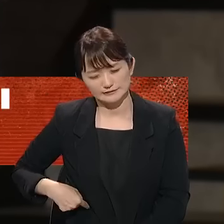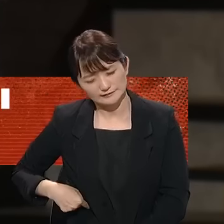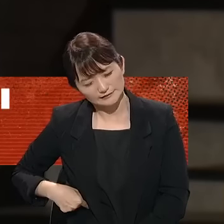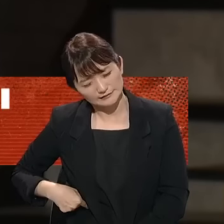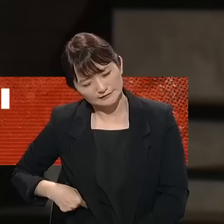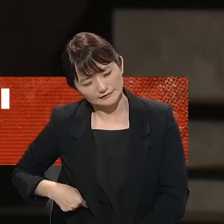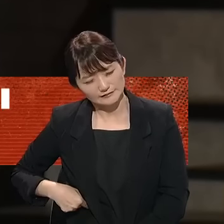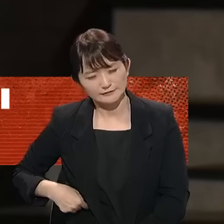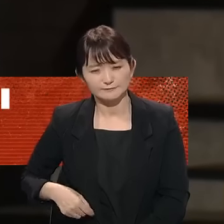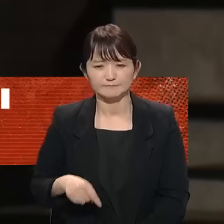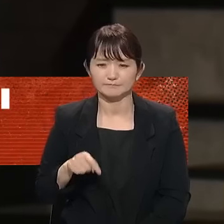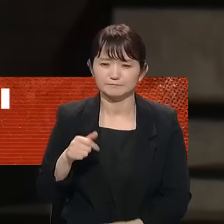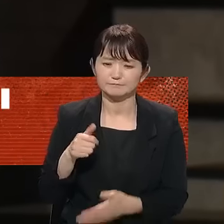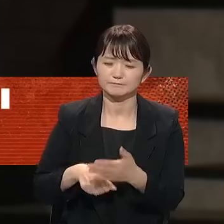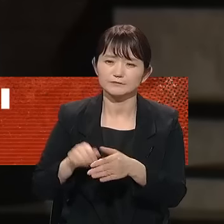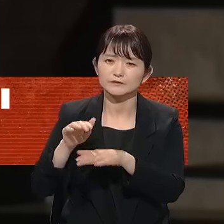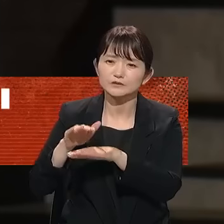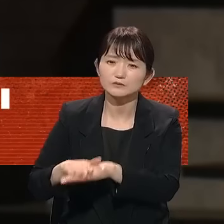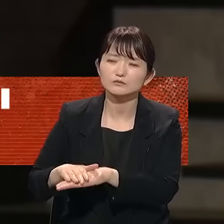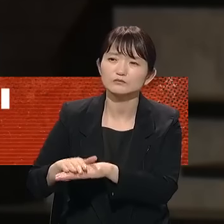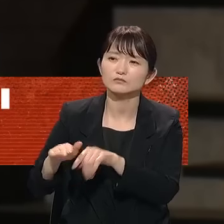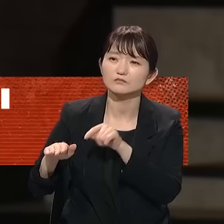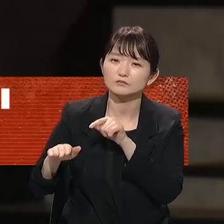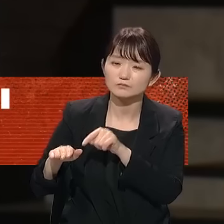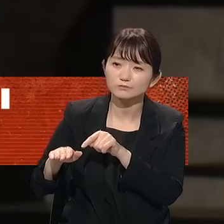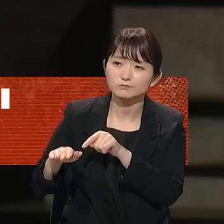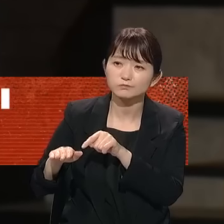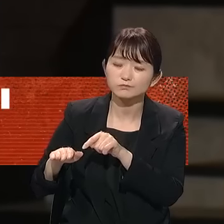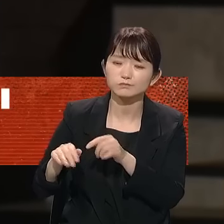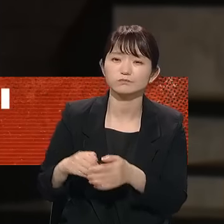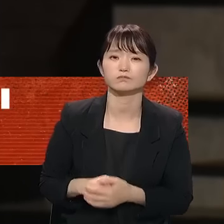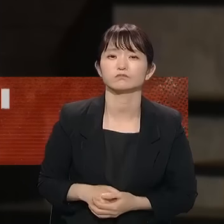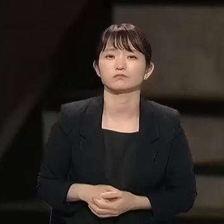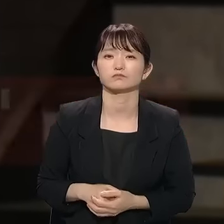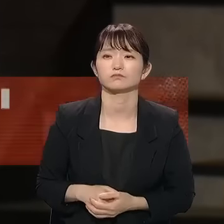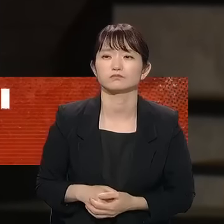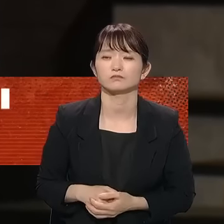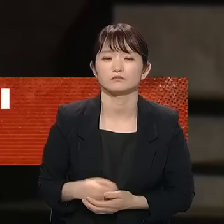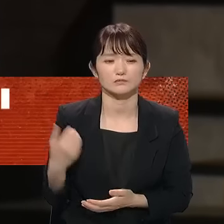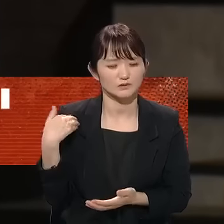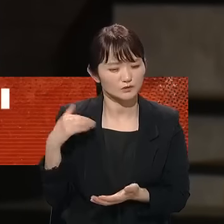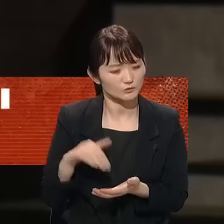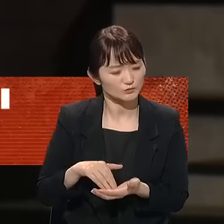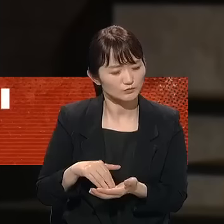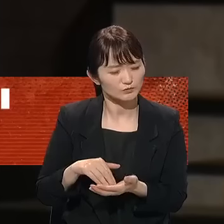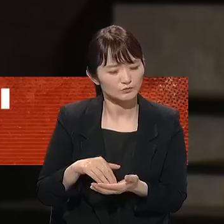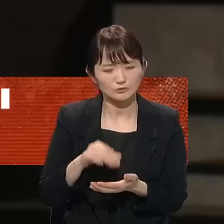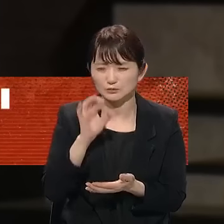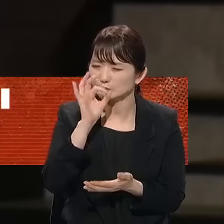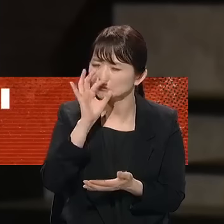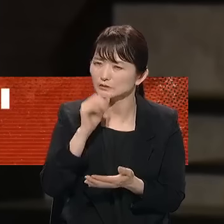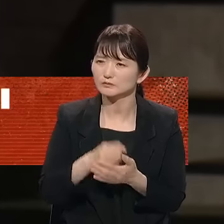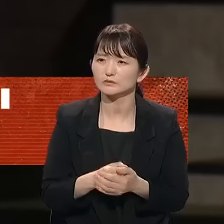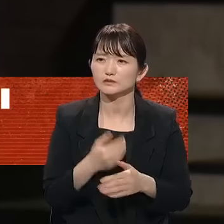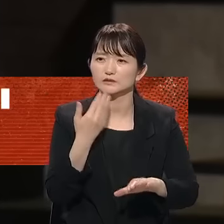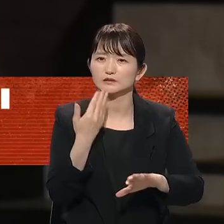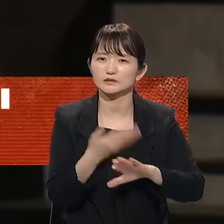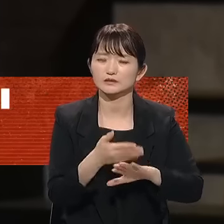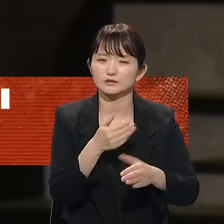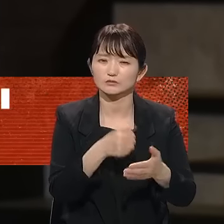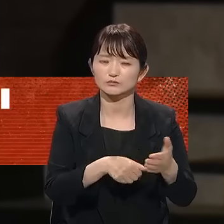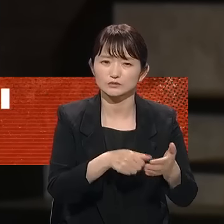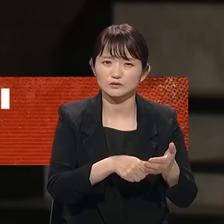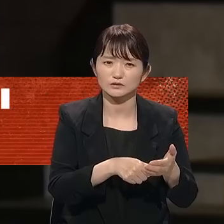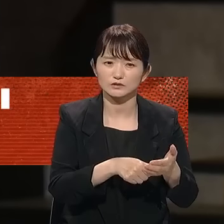끓여서 그걸 갖고 있었는데 그게 지금 이제 다시 가져올 그 가능성도 없는 것 같고, 만약에 다른 걸 갖다 맞춰온다